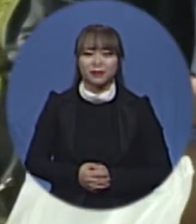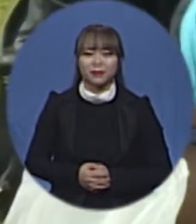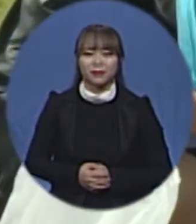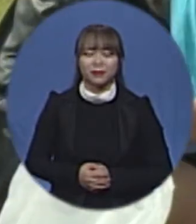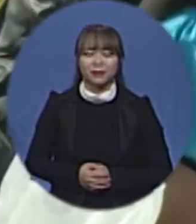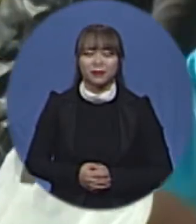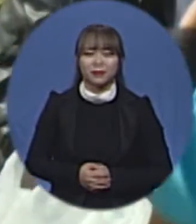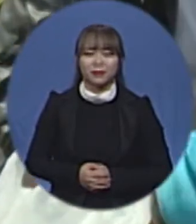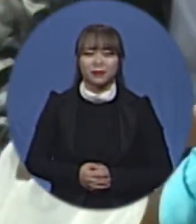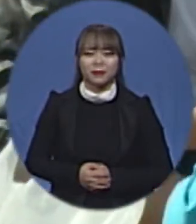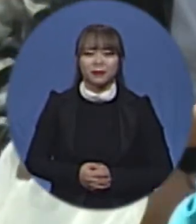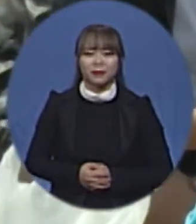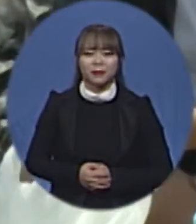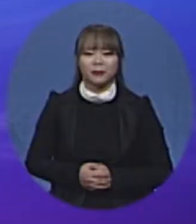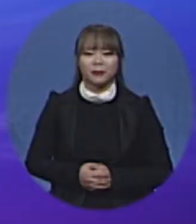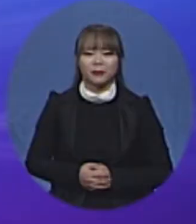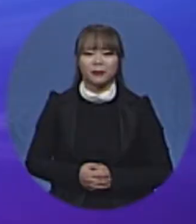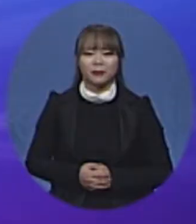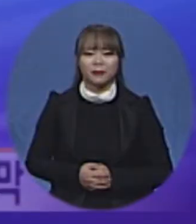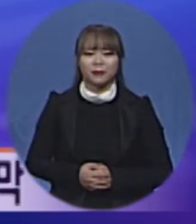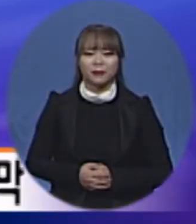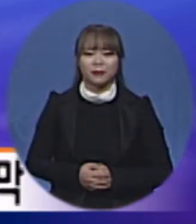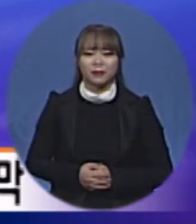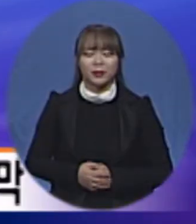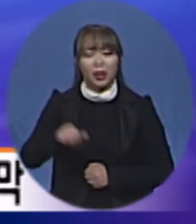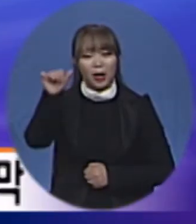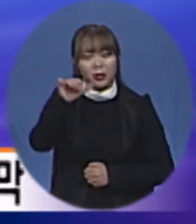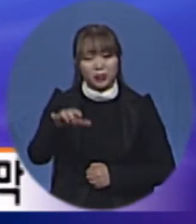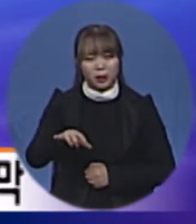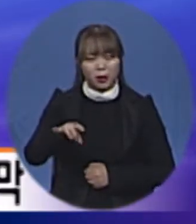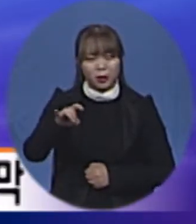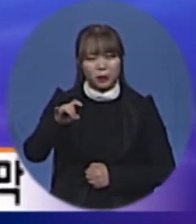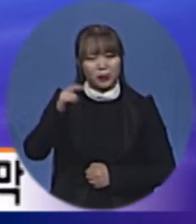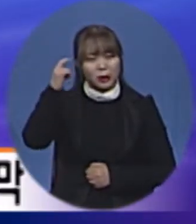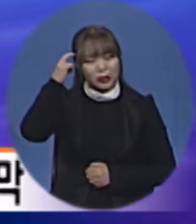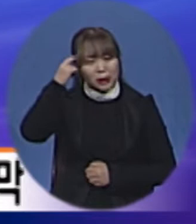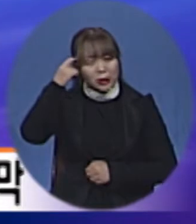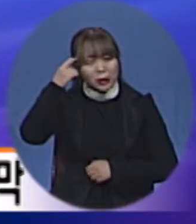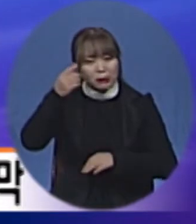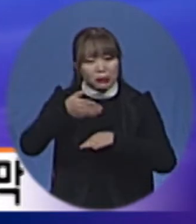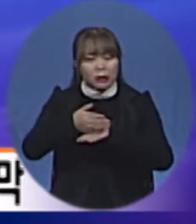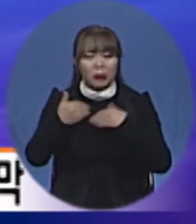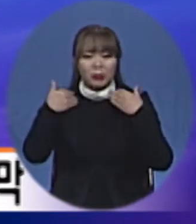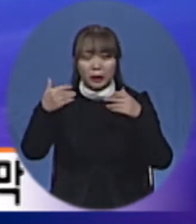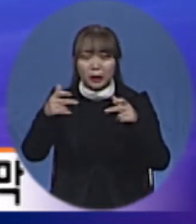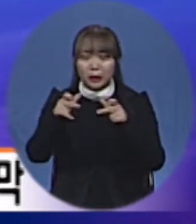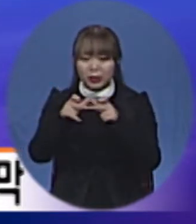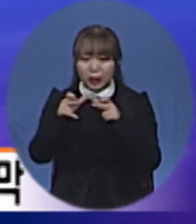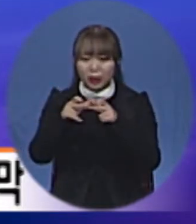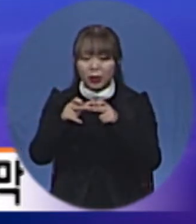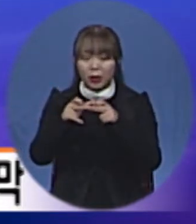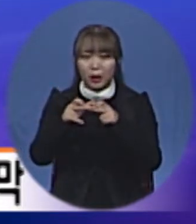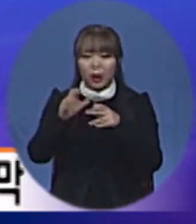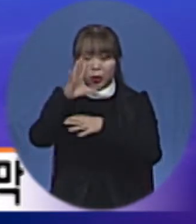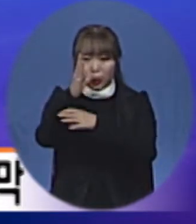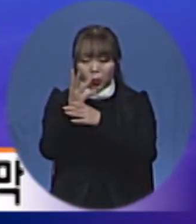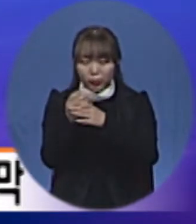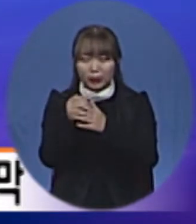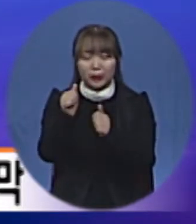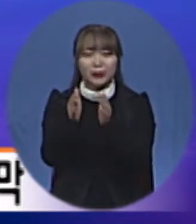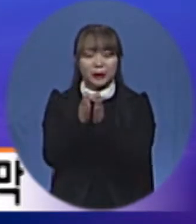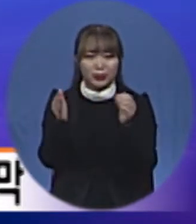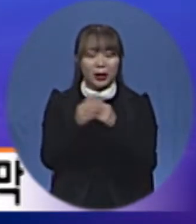복지TV 뉴스 이현주입니다. 아시아 최초 지적 발달장애인 농구 리그가 출범했습니다.